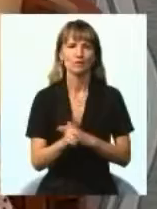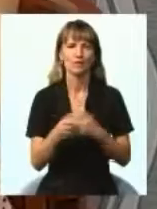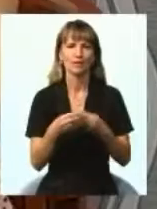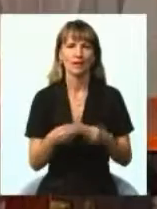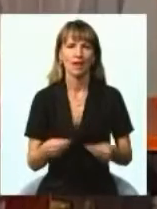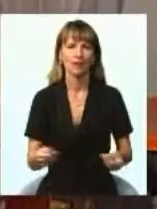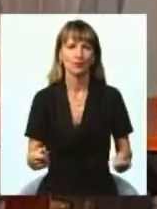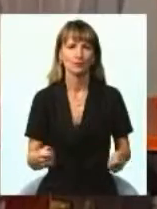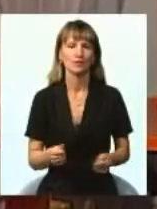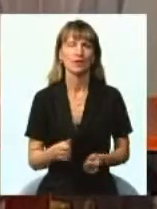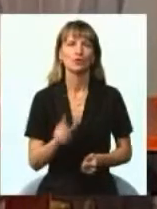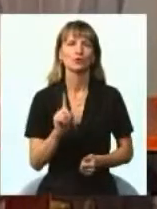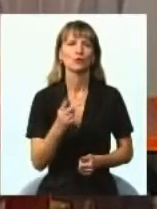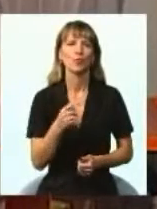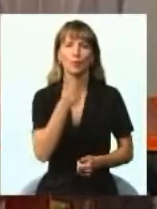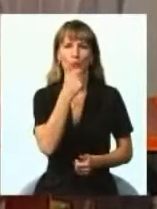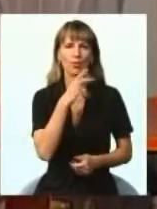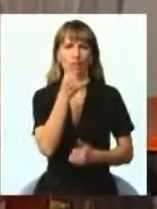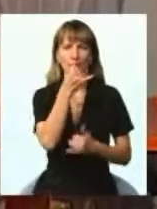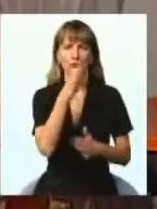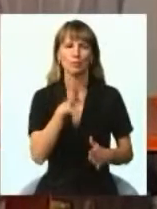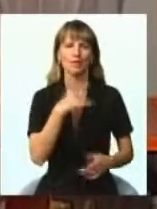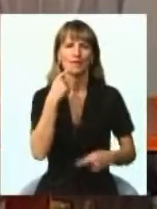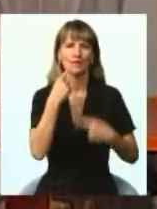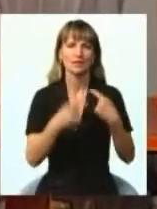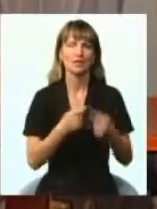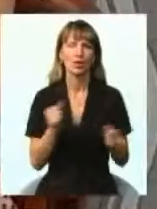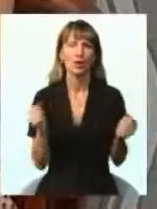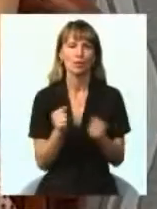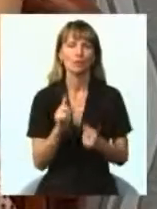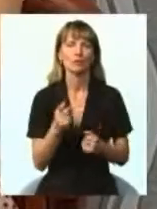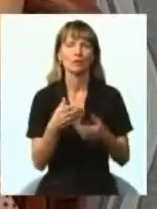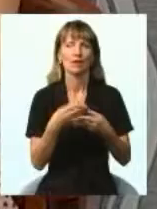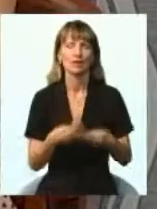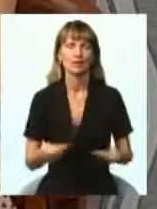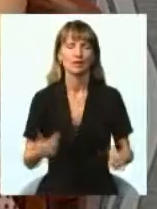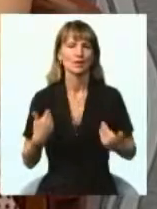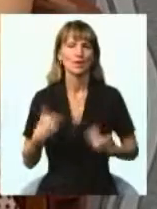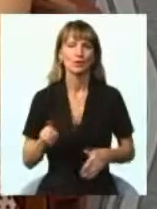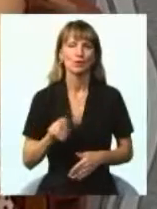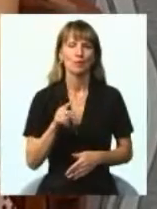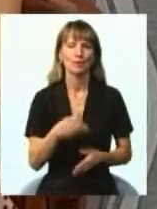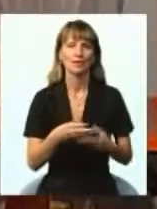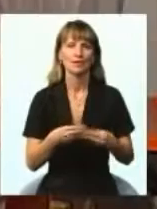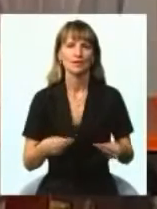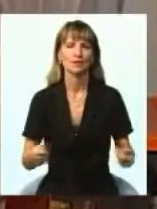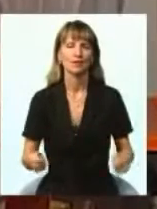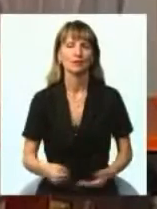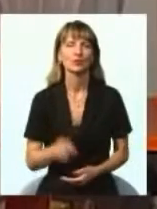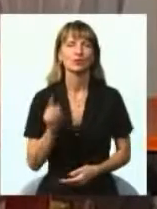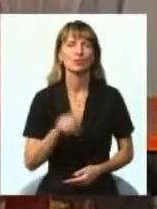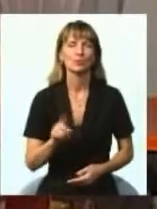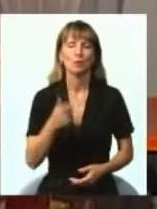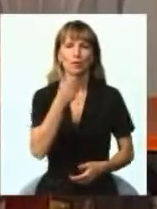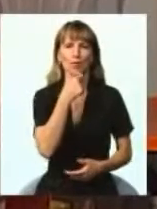розставати. Чому морозиво не може бути постійно холодним? Чому воно розстає? Не хочу, щоб воно розставало. Тому